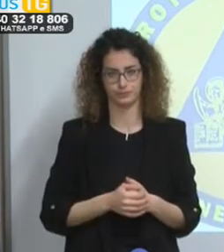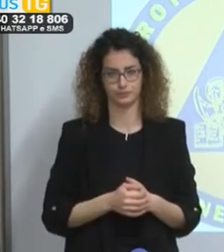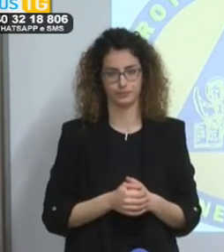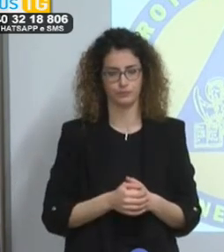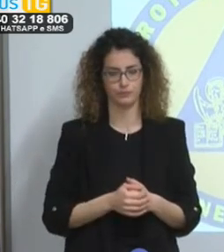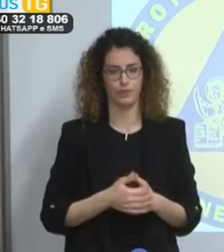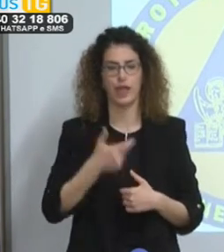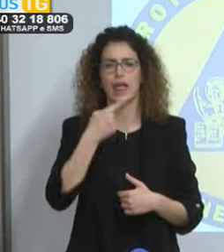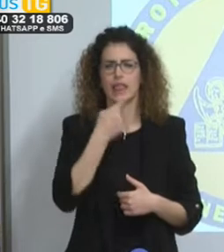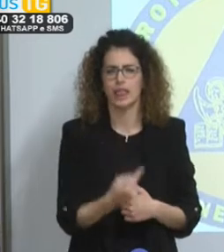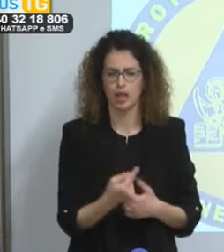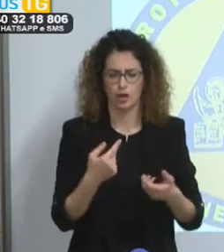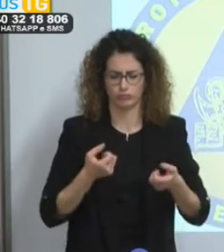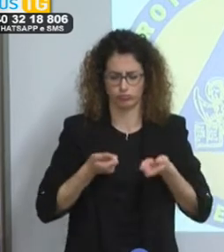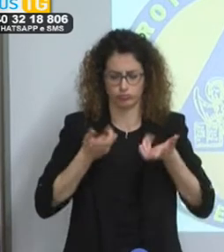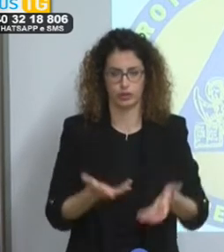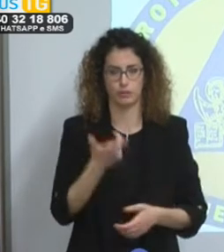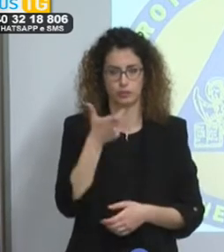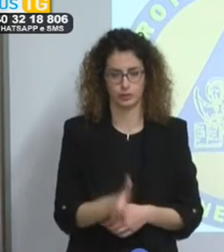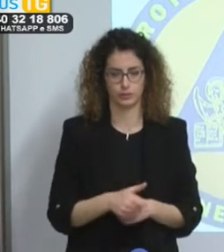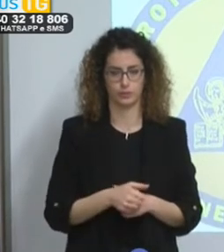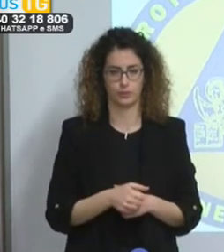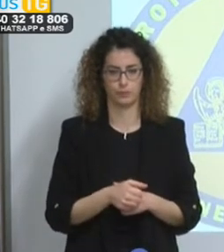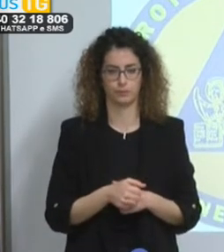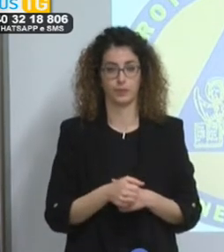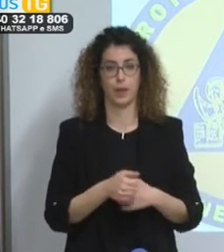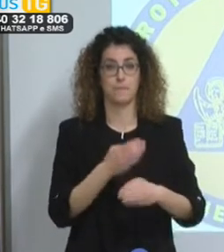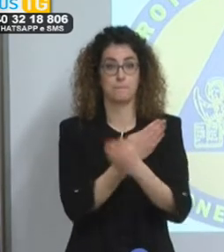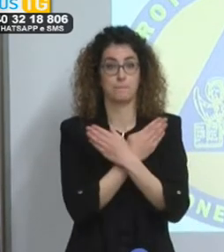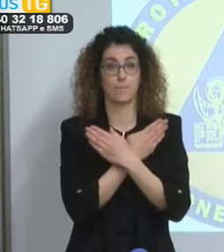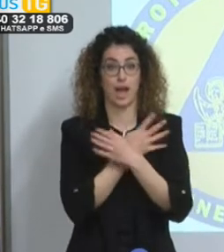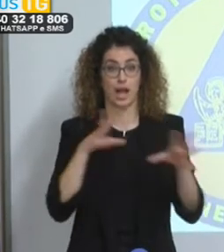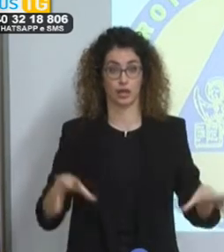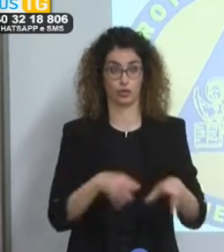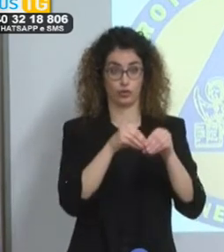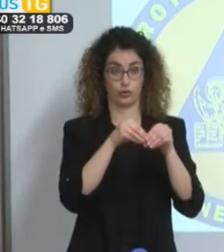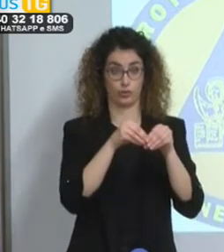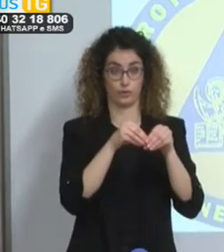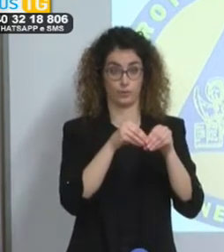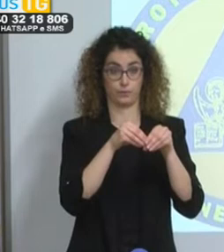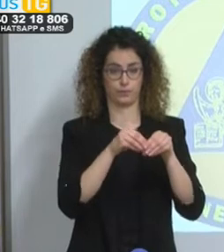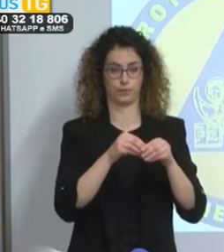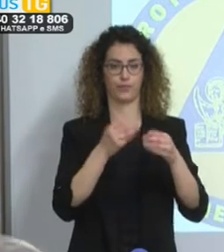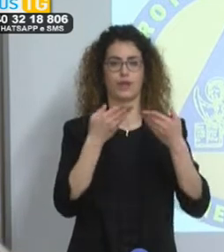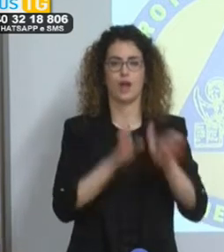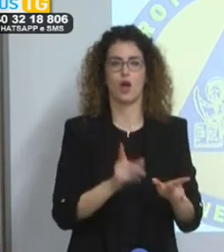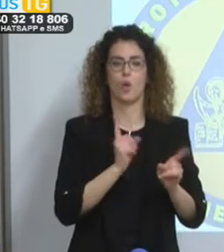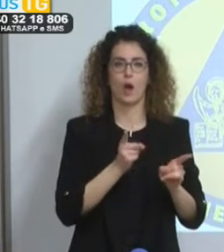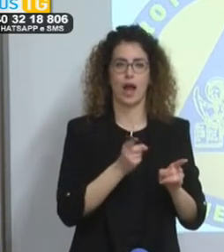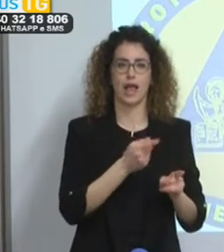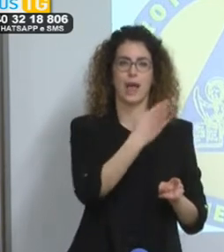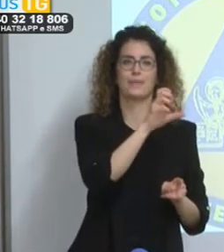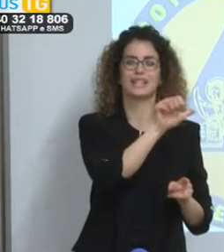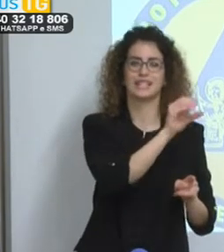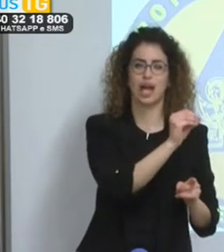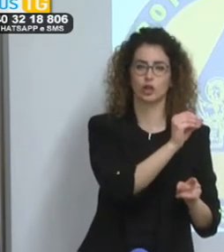E perché vi dico tutto questo? Perché i primi di maggio apriamo da Bassano Ovest a Montebelluna, 35